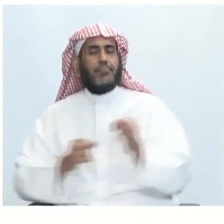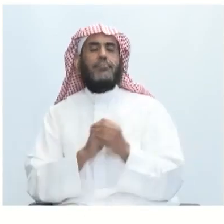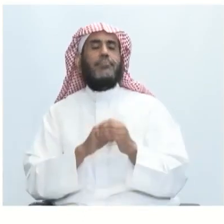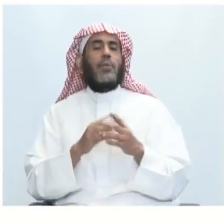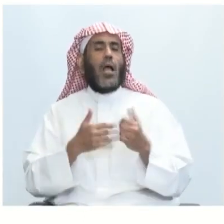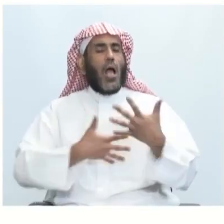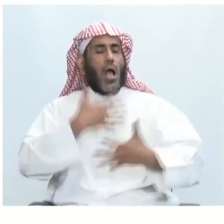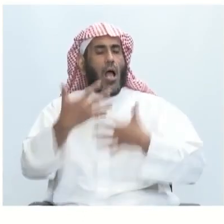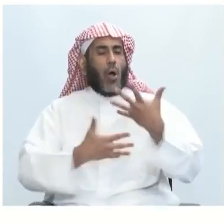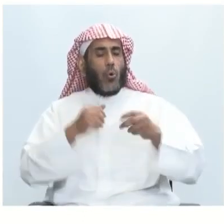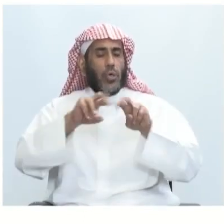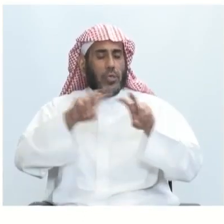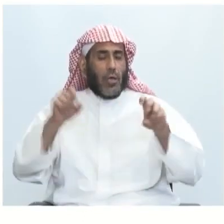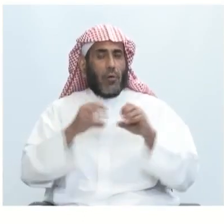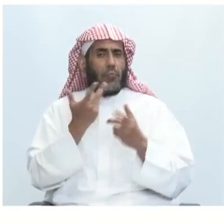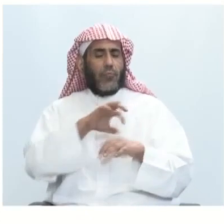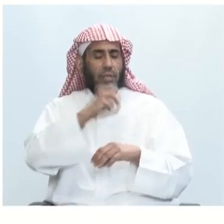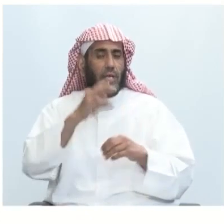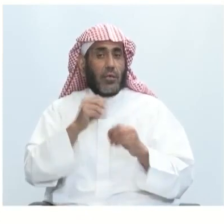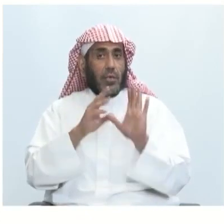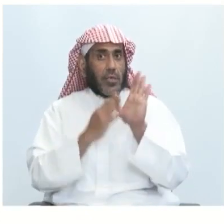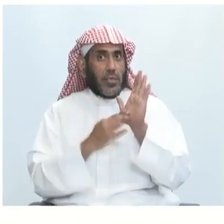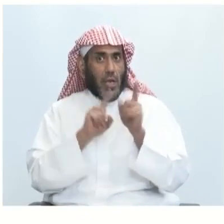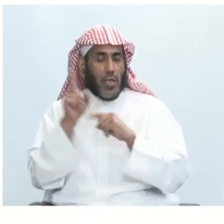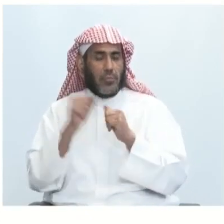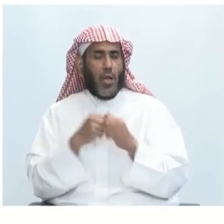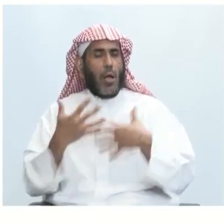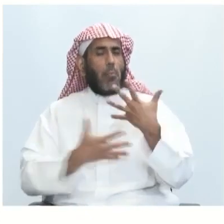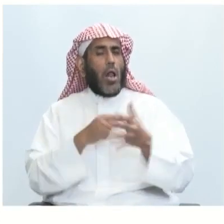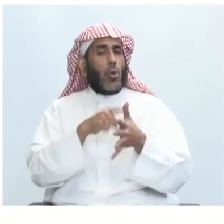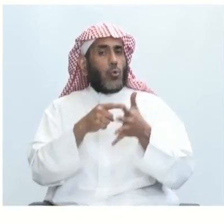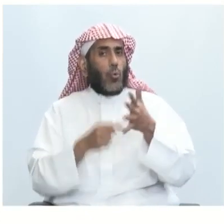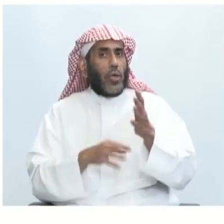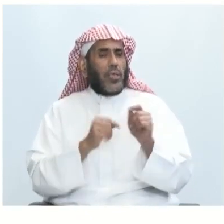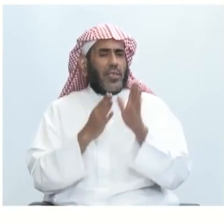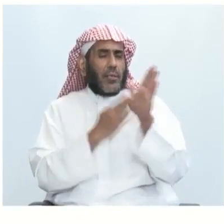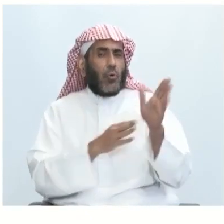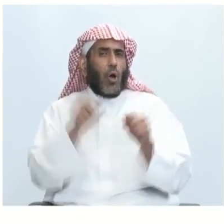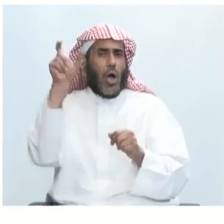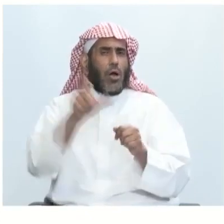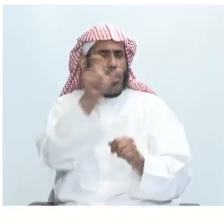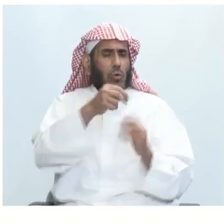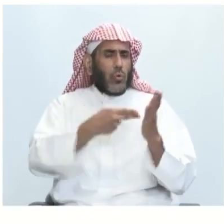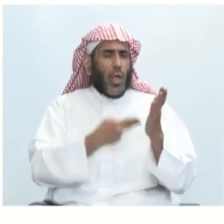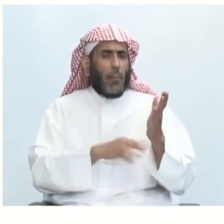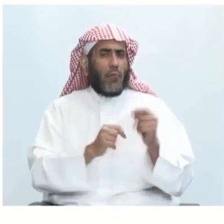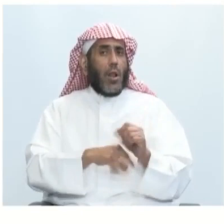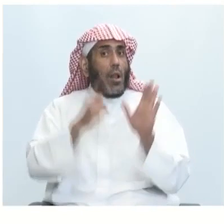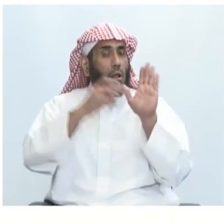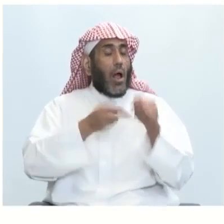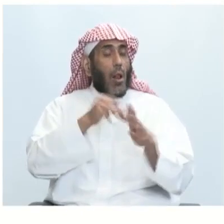متسلسله حاول اكتشافها في النص الاتي هذا نص ما الخطوات التي يتبعها الكتاب في